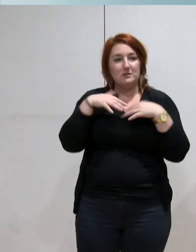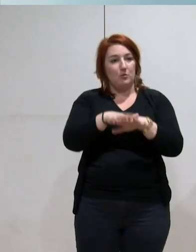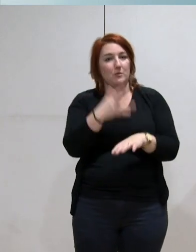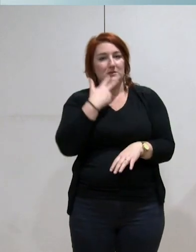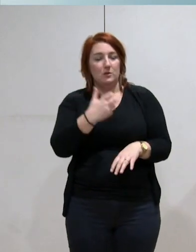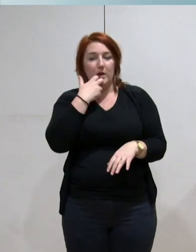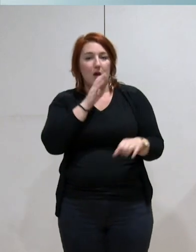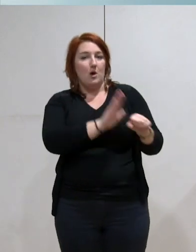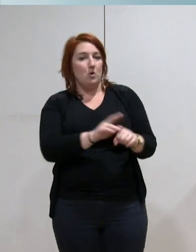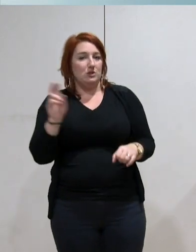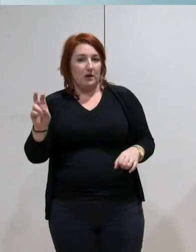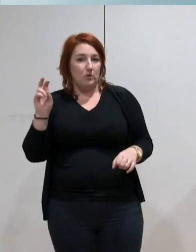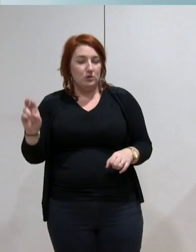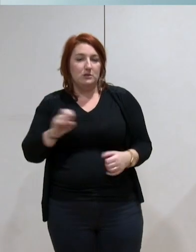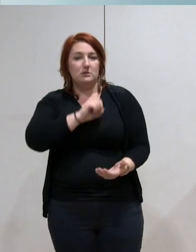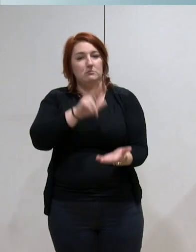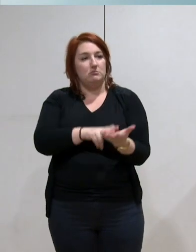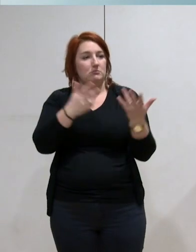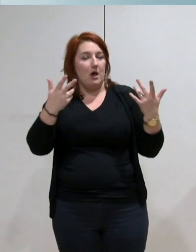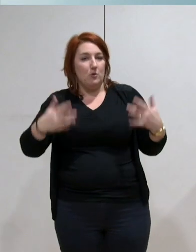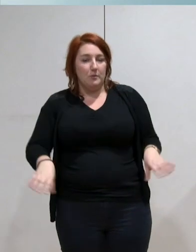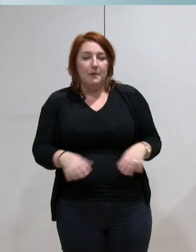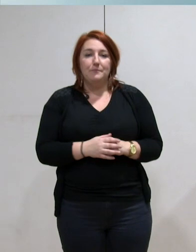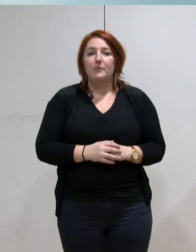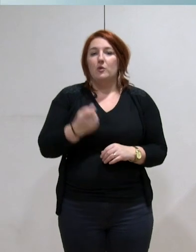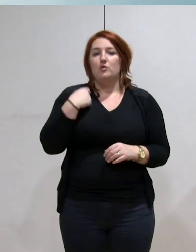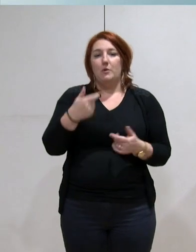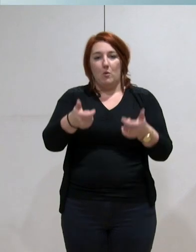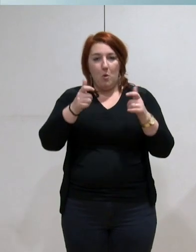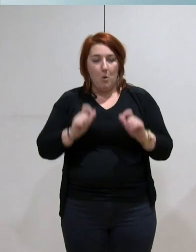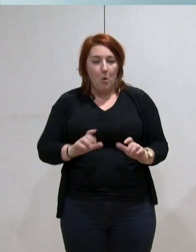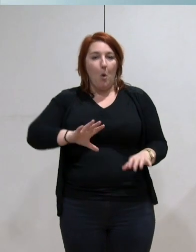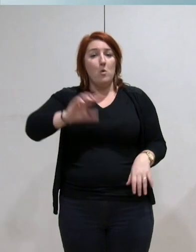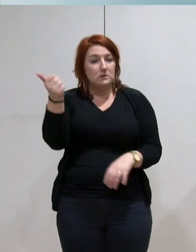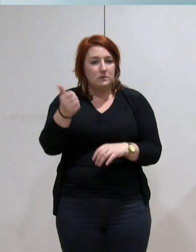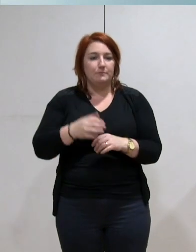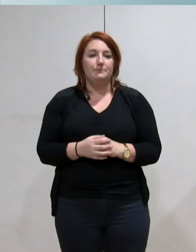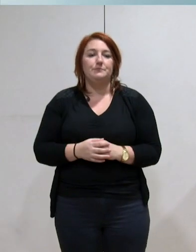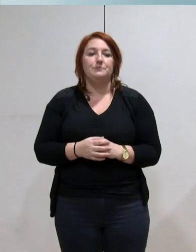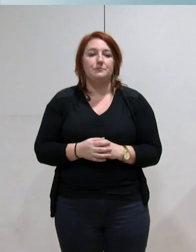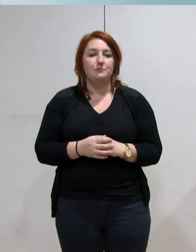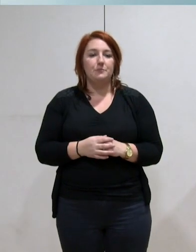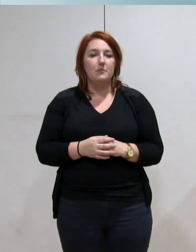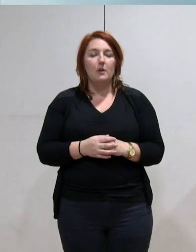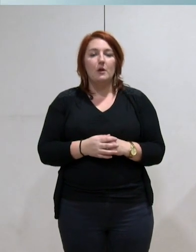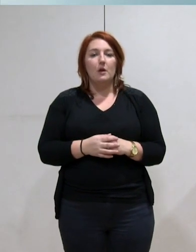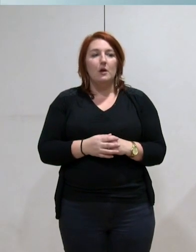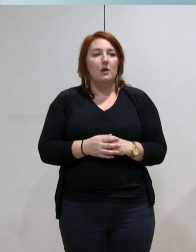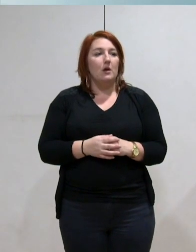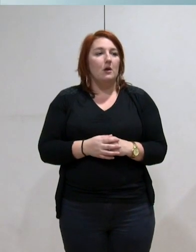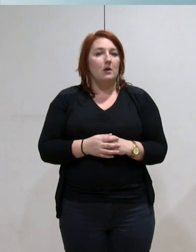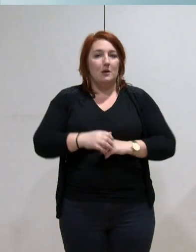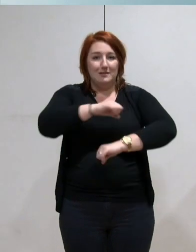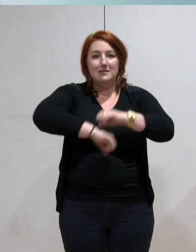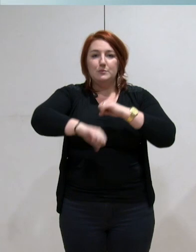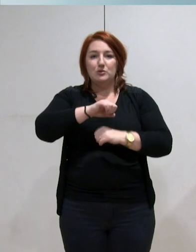citoyen de la gauche et écologistes délibération adopté la 11 la mise en place d'un dispositif